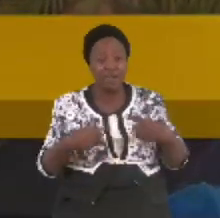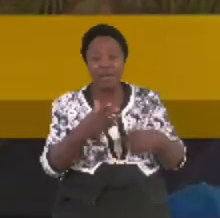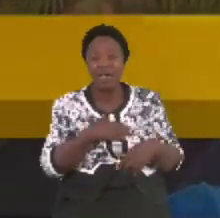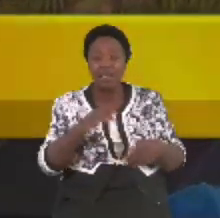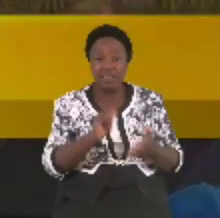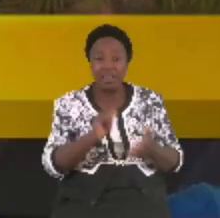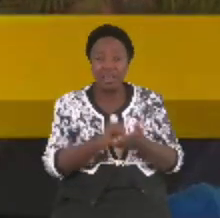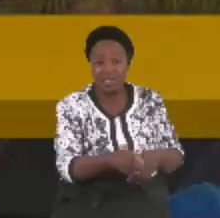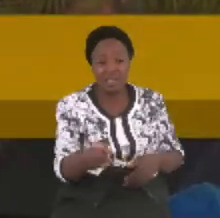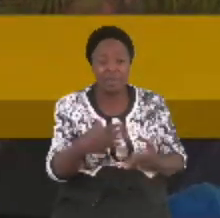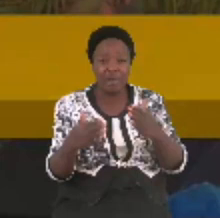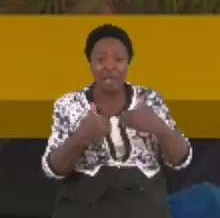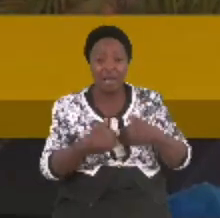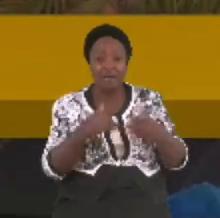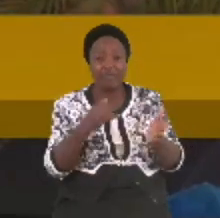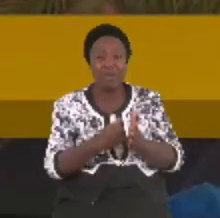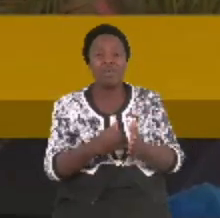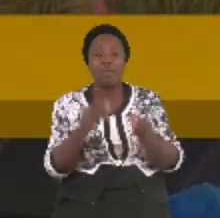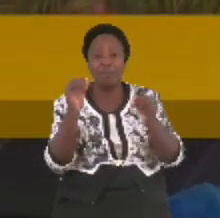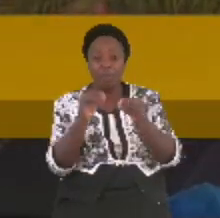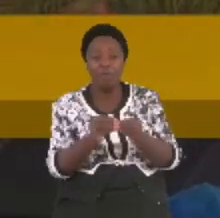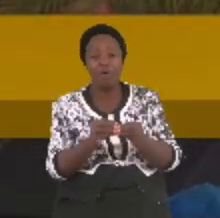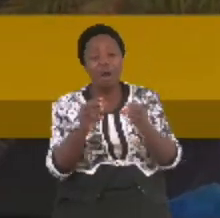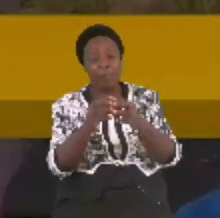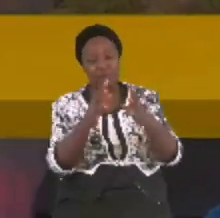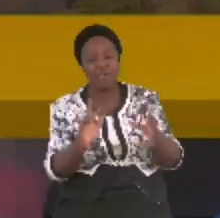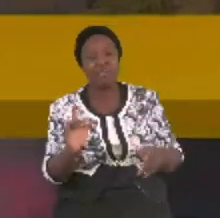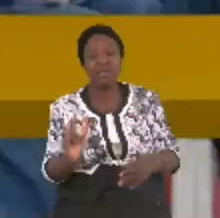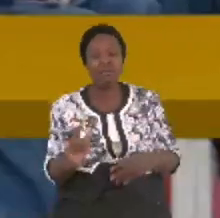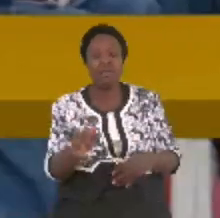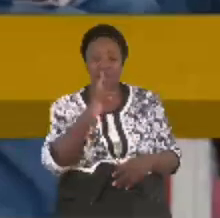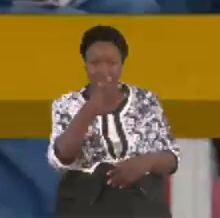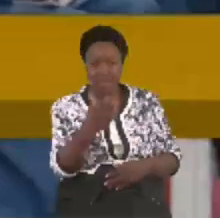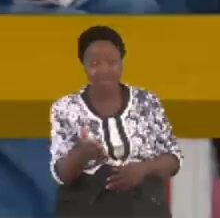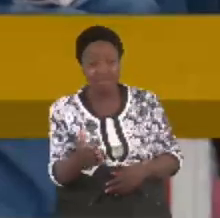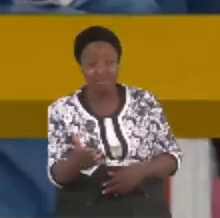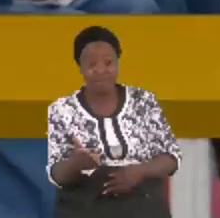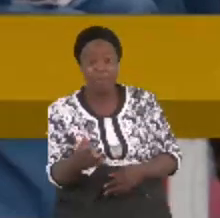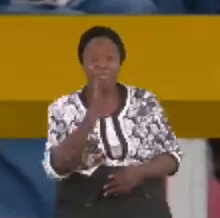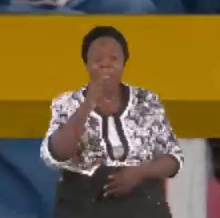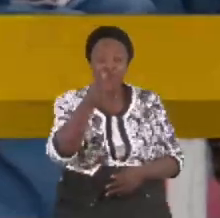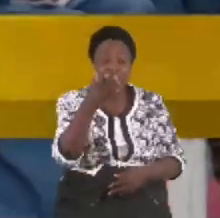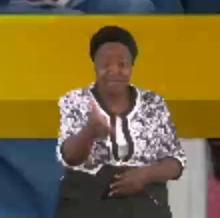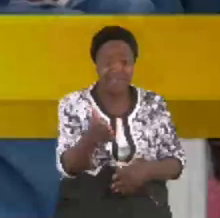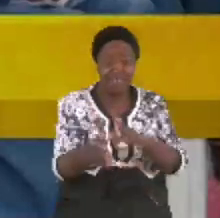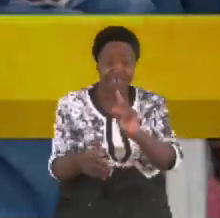et qu'elles soient dans l'abondance. Est-ce que tu es là? Est-ce que tu es